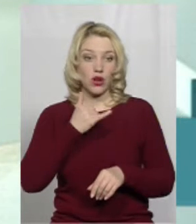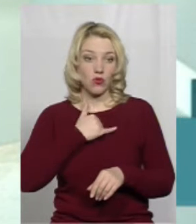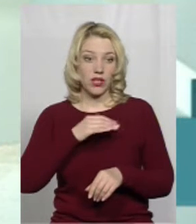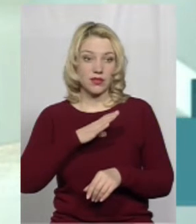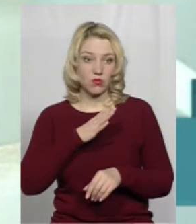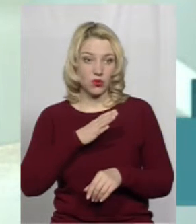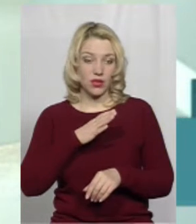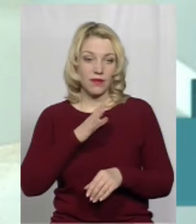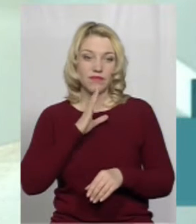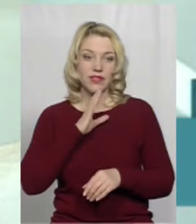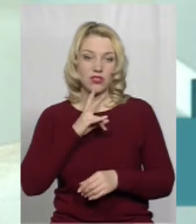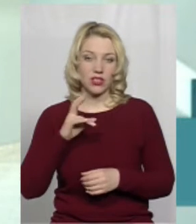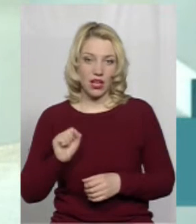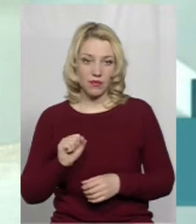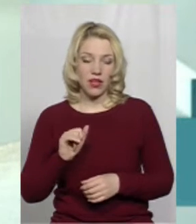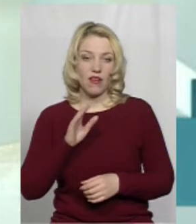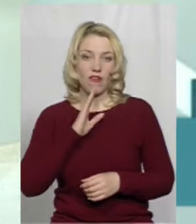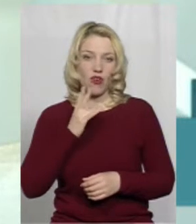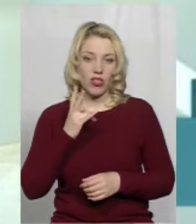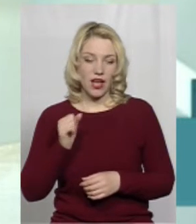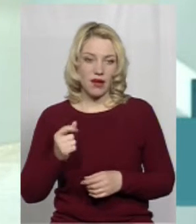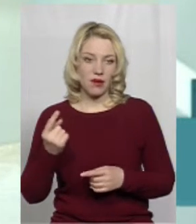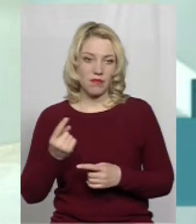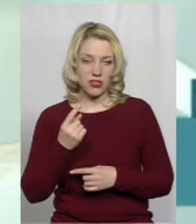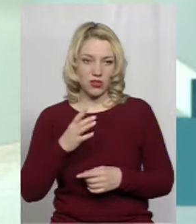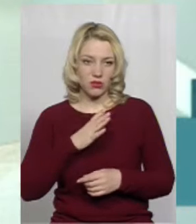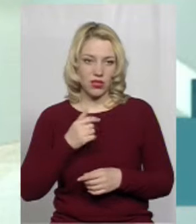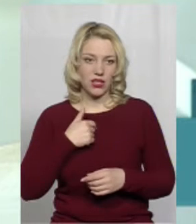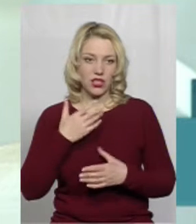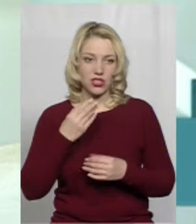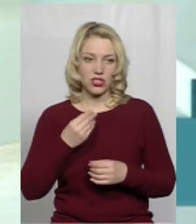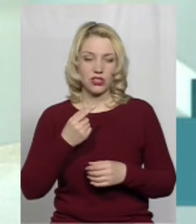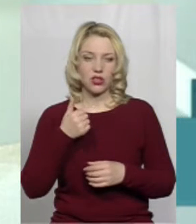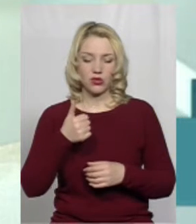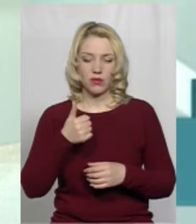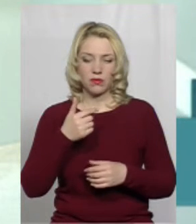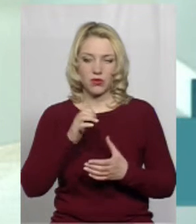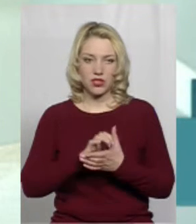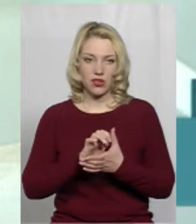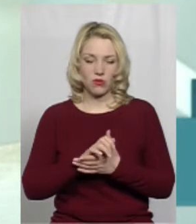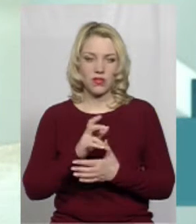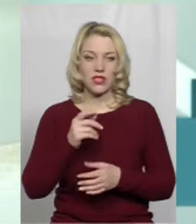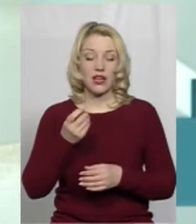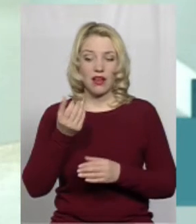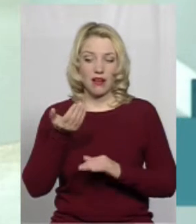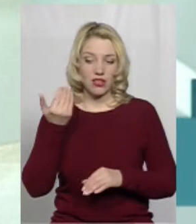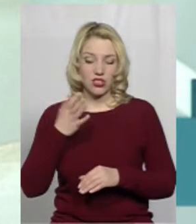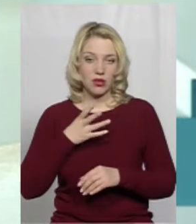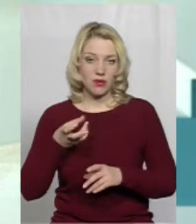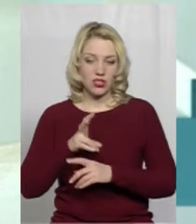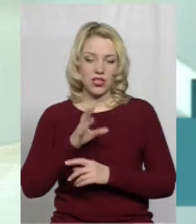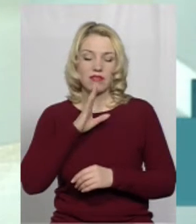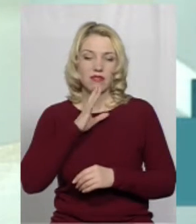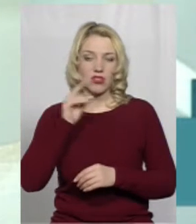була дівчина, вона була вперше, я ще її з нею не добре познайомилася, вона раніше пішла, але вона якраз навчалася